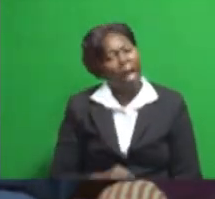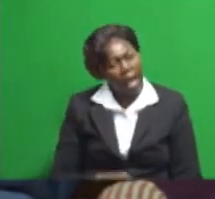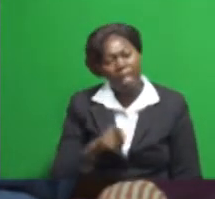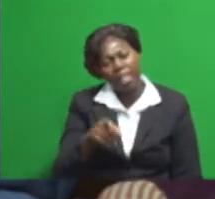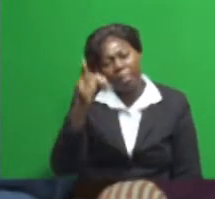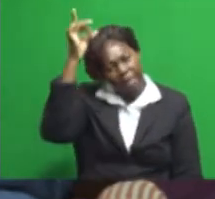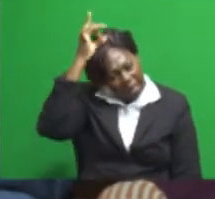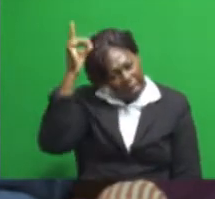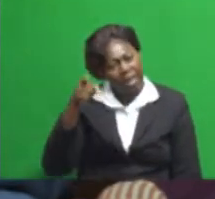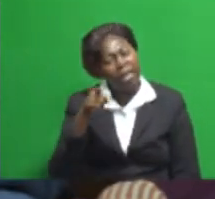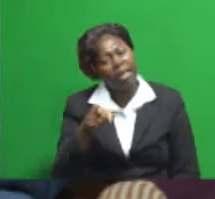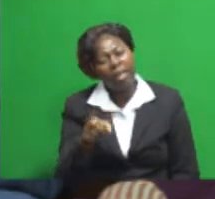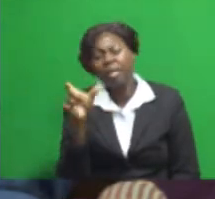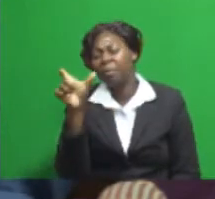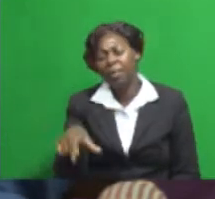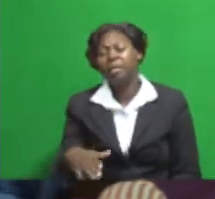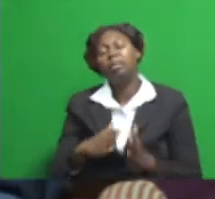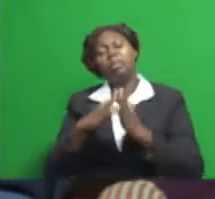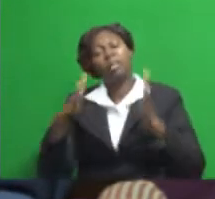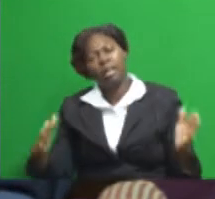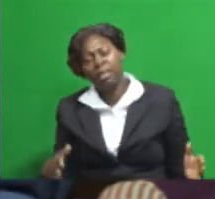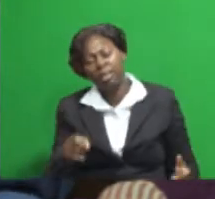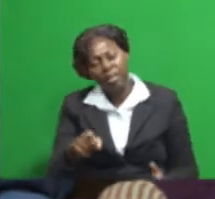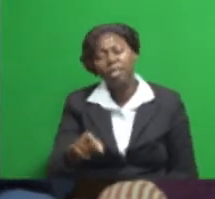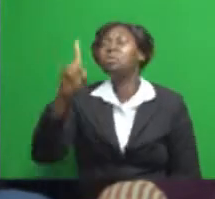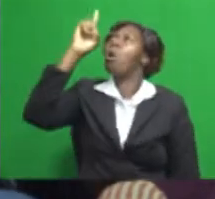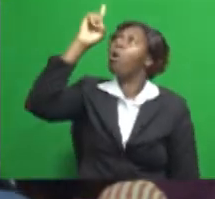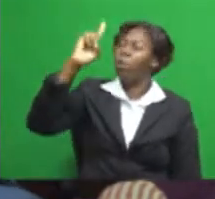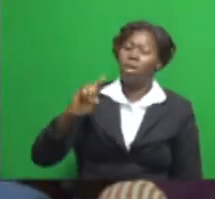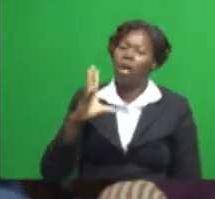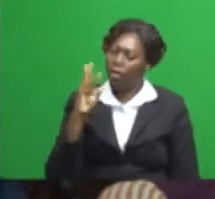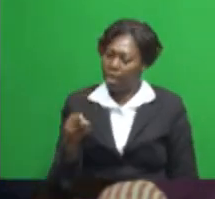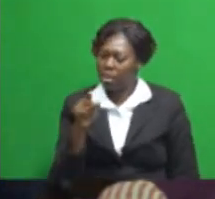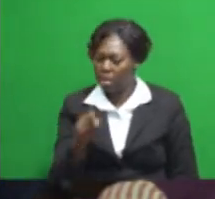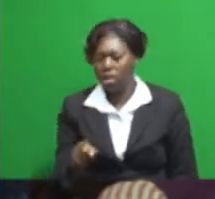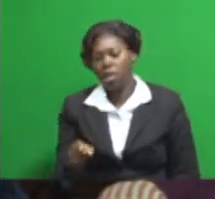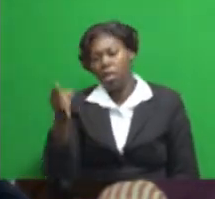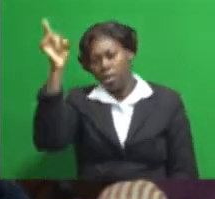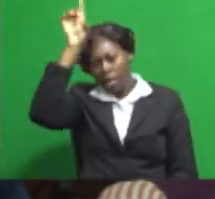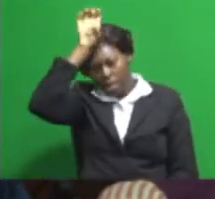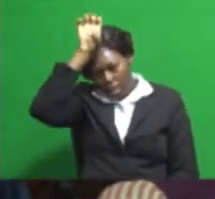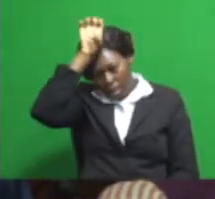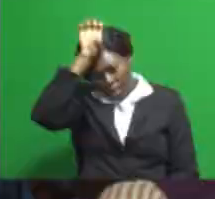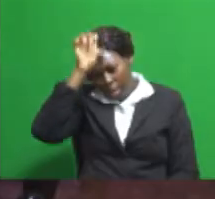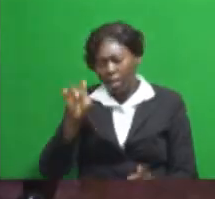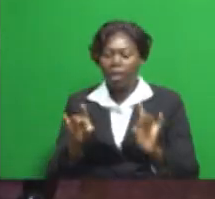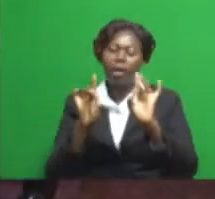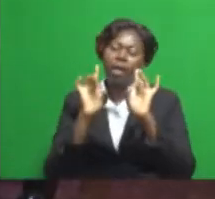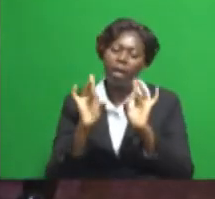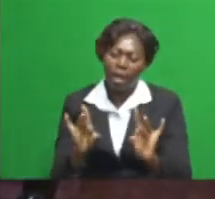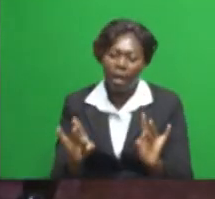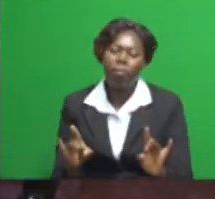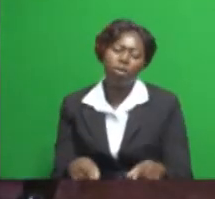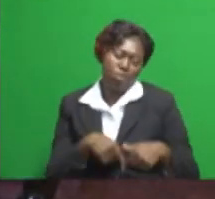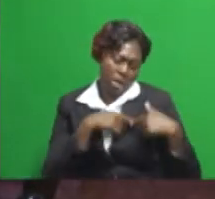Maudira naMwari. Asi akaramba achiomesa moyo. Unoziva kukazvi ukagara uchizvikurudzira kusateerera.